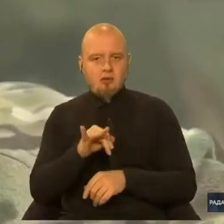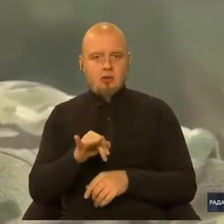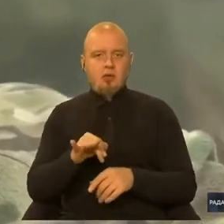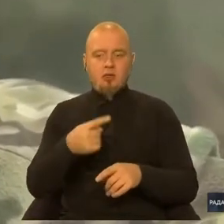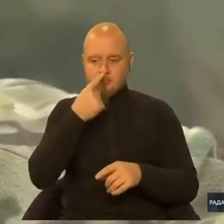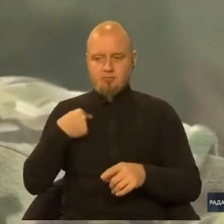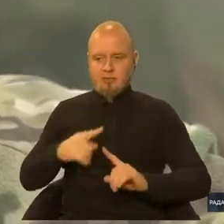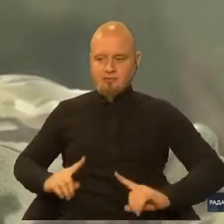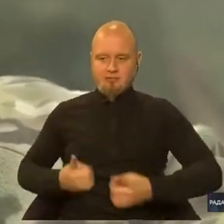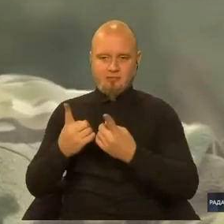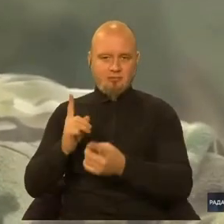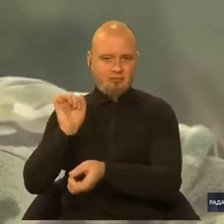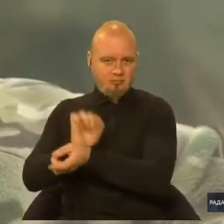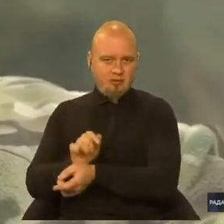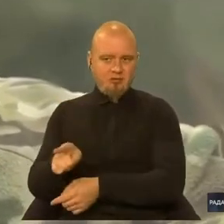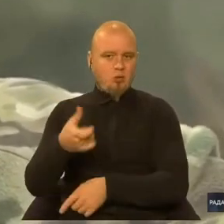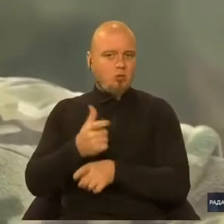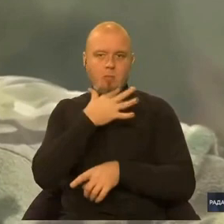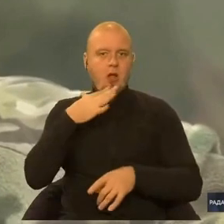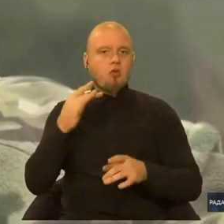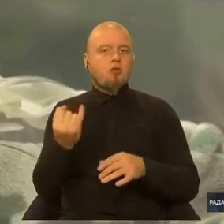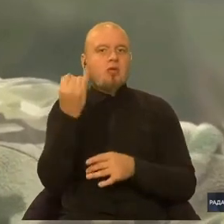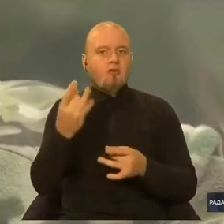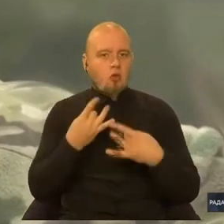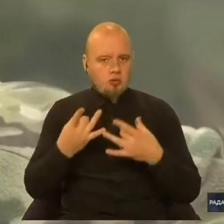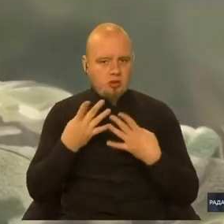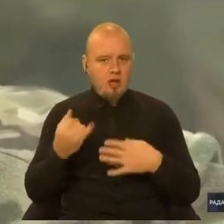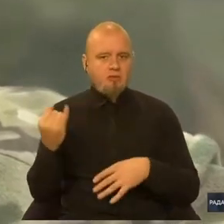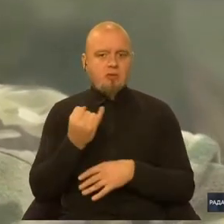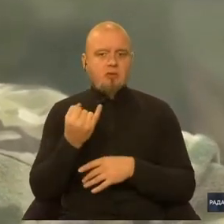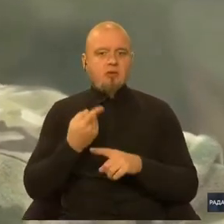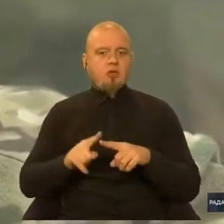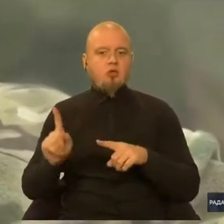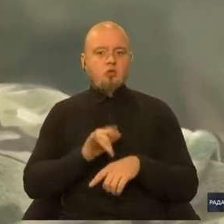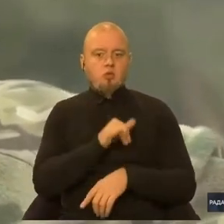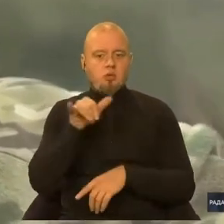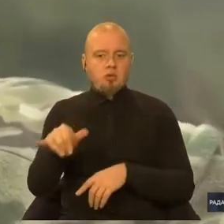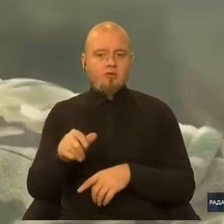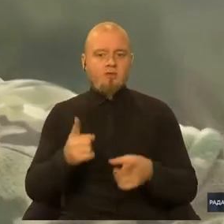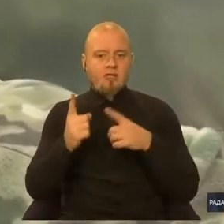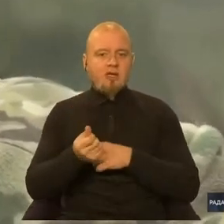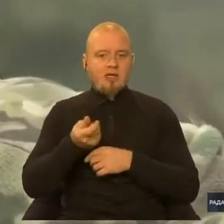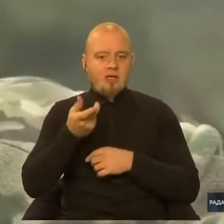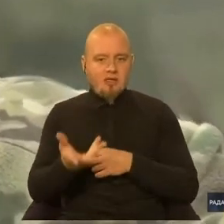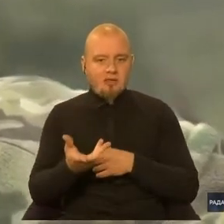Нещодавно ми взяли одного в полон, він дуже багато цікавого розказав. І те, що в них велика